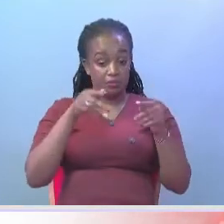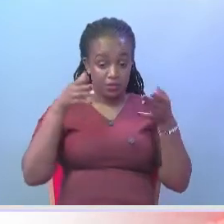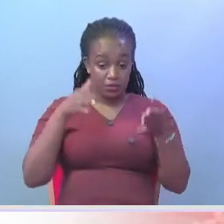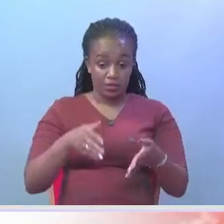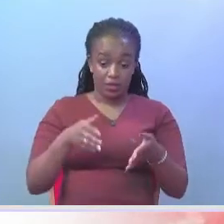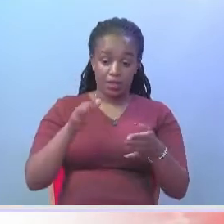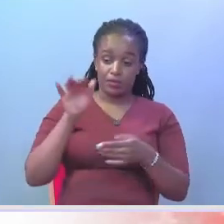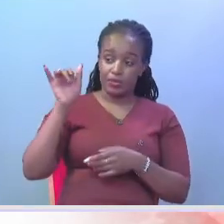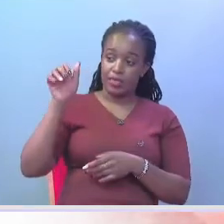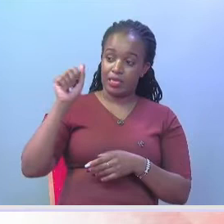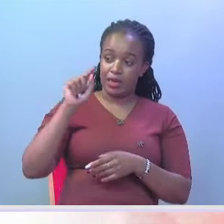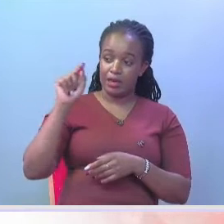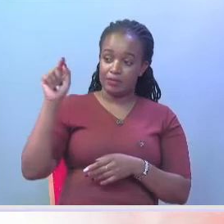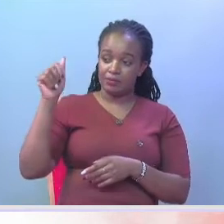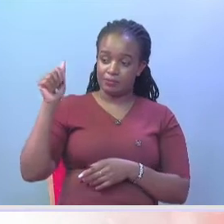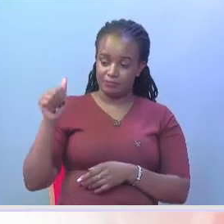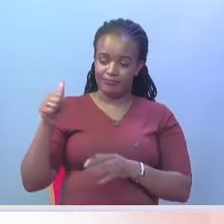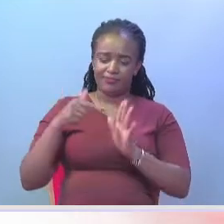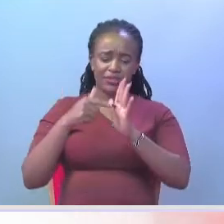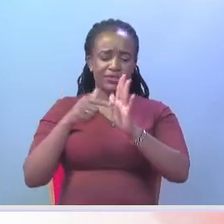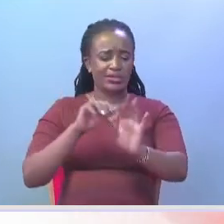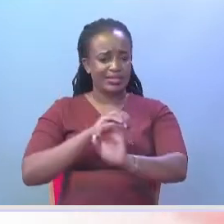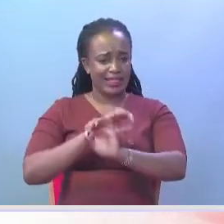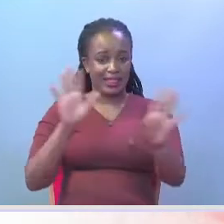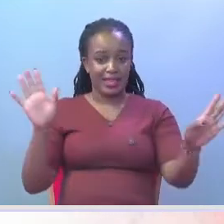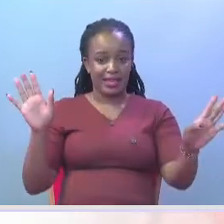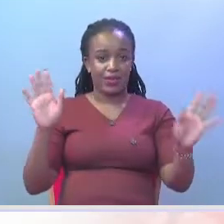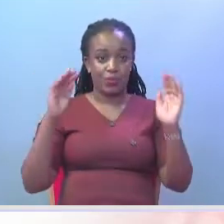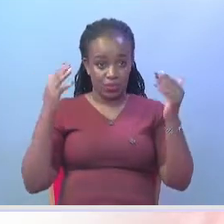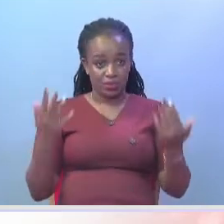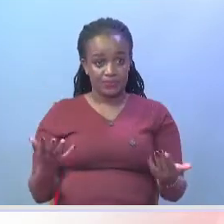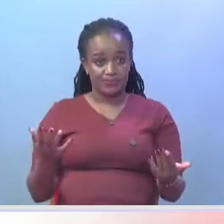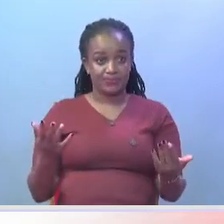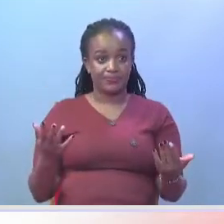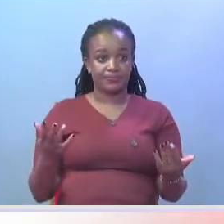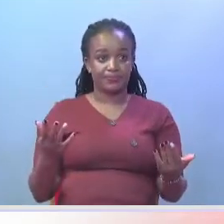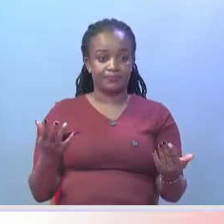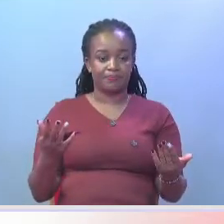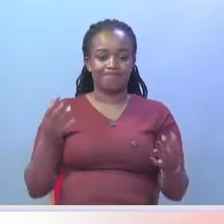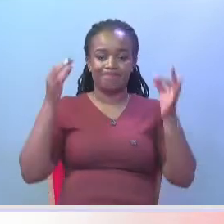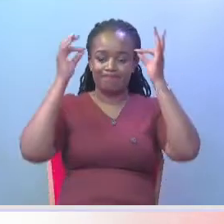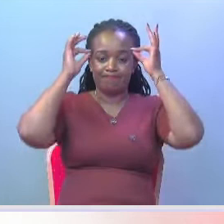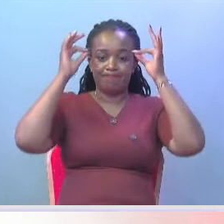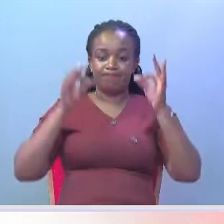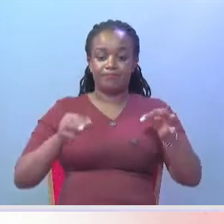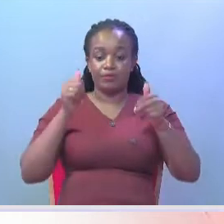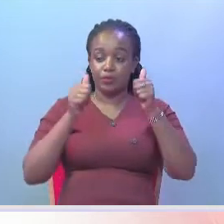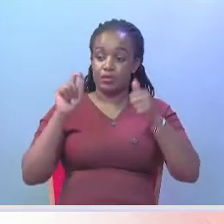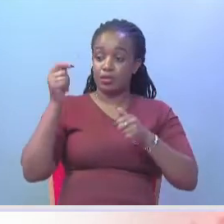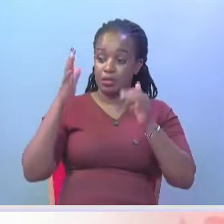Yata ni dhihirisho wazi kwamba msimamo ambao wa Kenya walikuwa